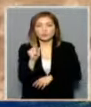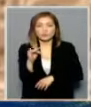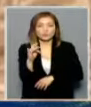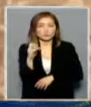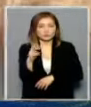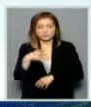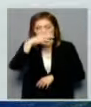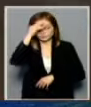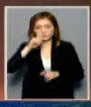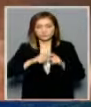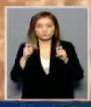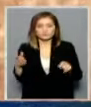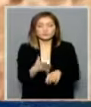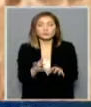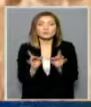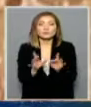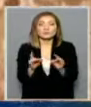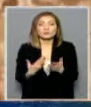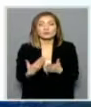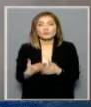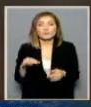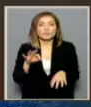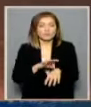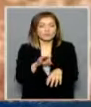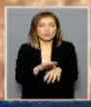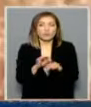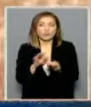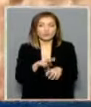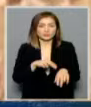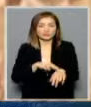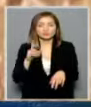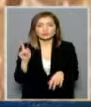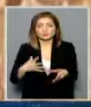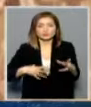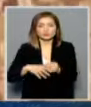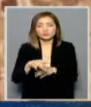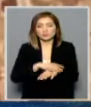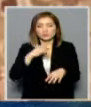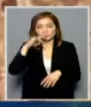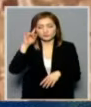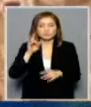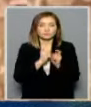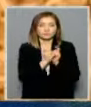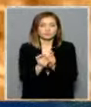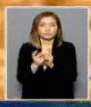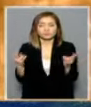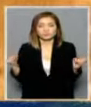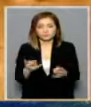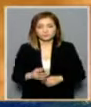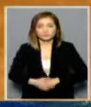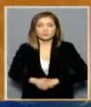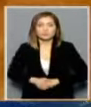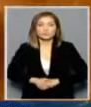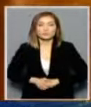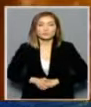та өз пікірін білдірді. Оның айтуынша, бұл дертпен тек тәртіп сақшылары ғана емес, бүкіл ел болып күресу қажет. Бұл жерде